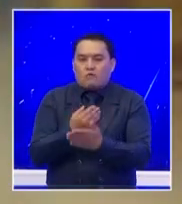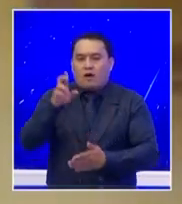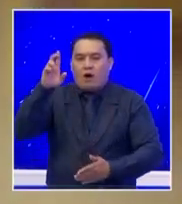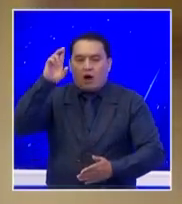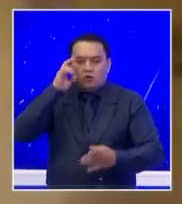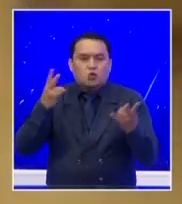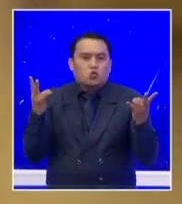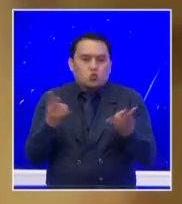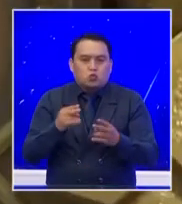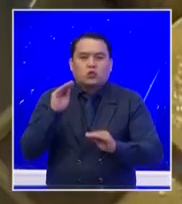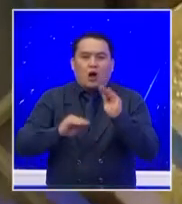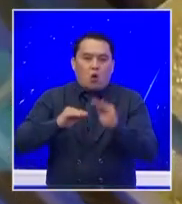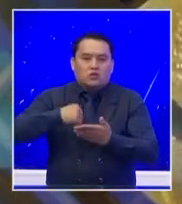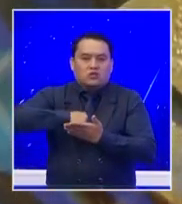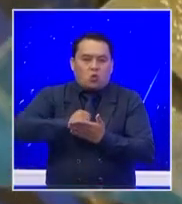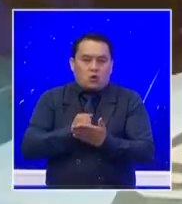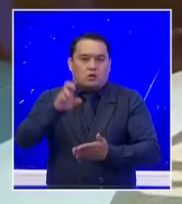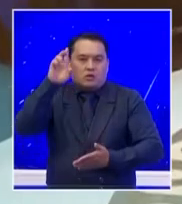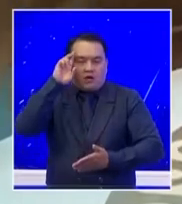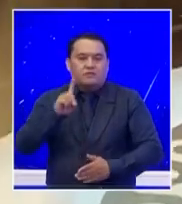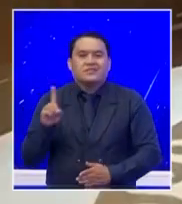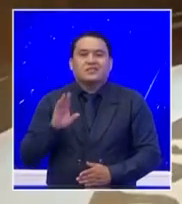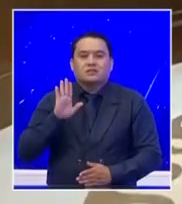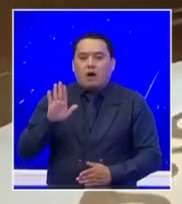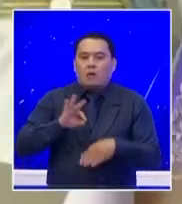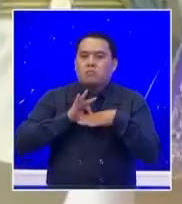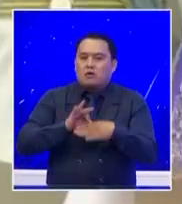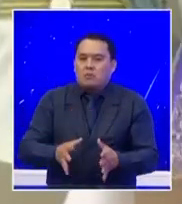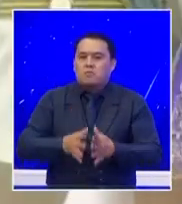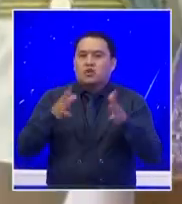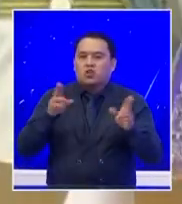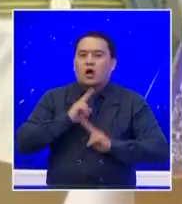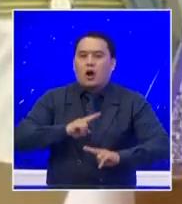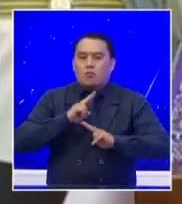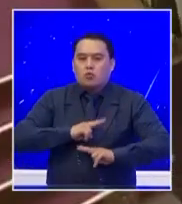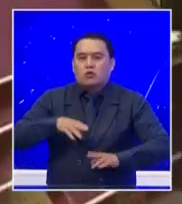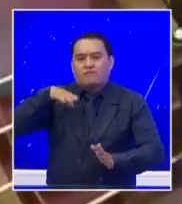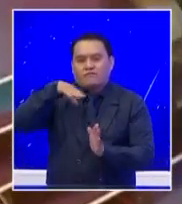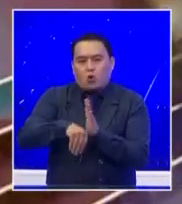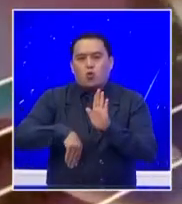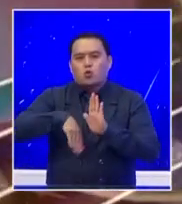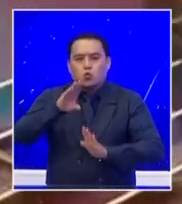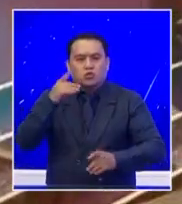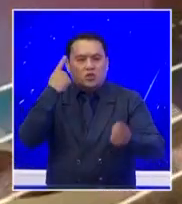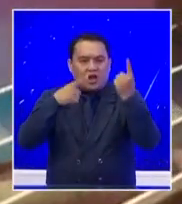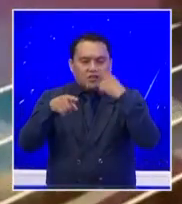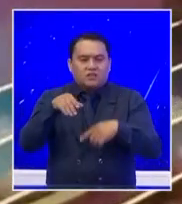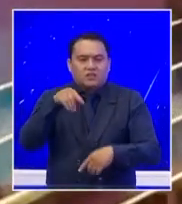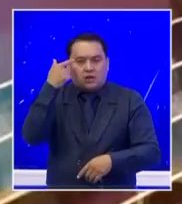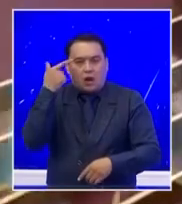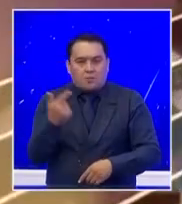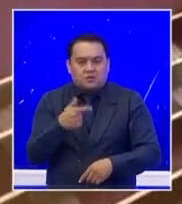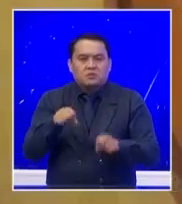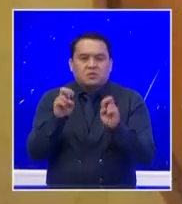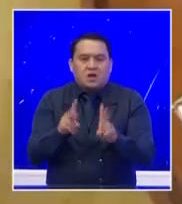стала необходимость разработки и утверждения государственных символов. Проводилась большая работа, в которую были вовлечены лучшие интеллектуальные силы нашей